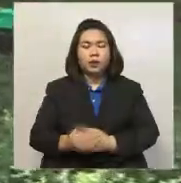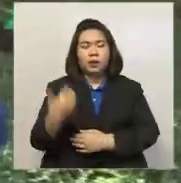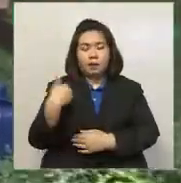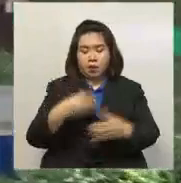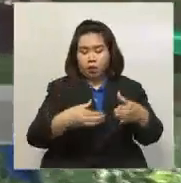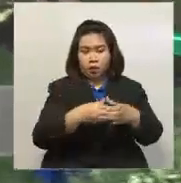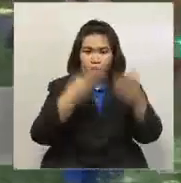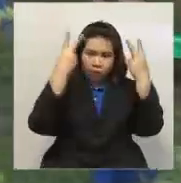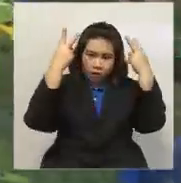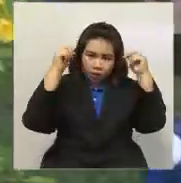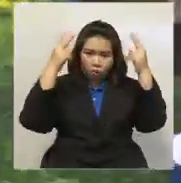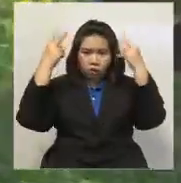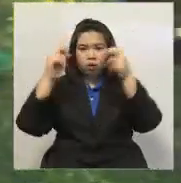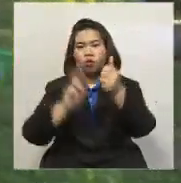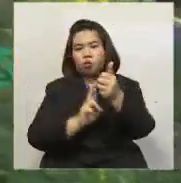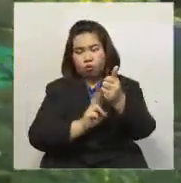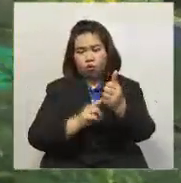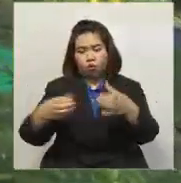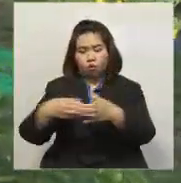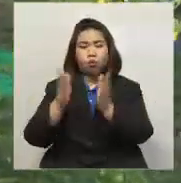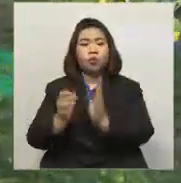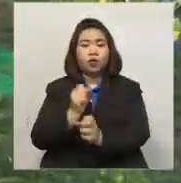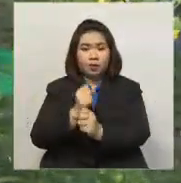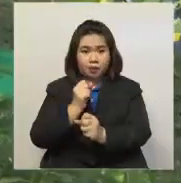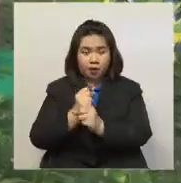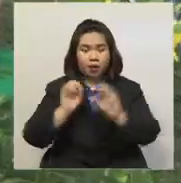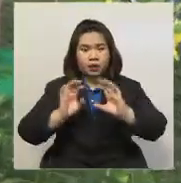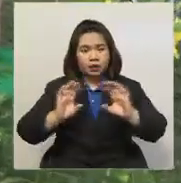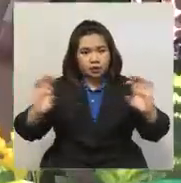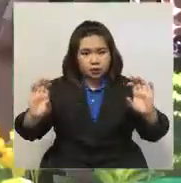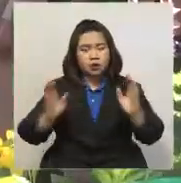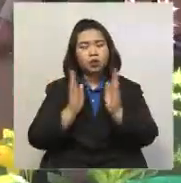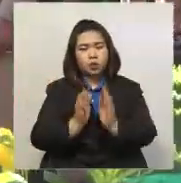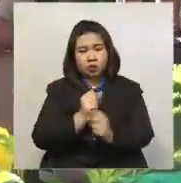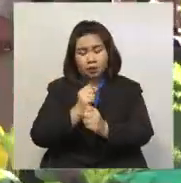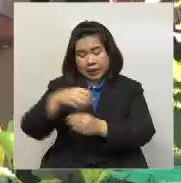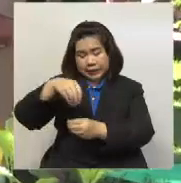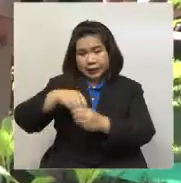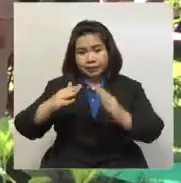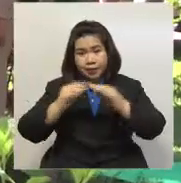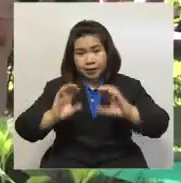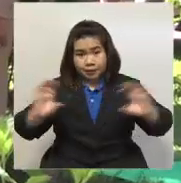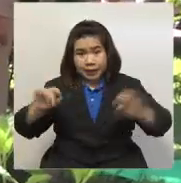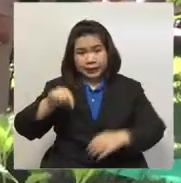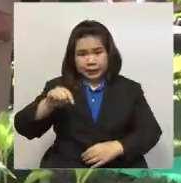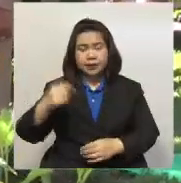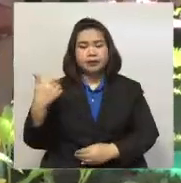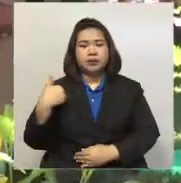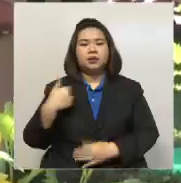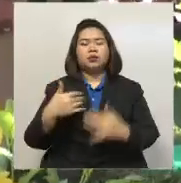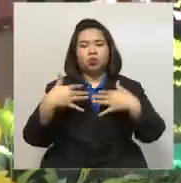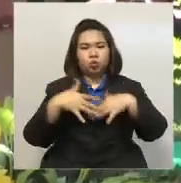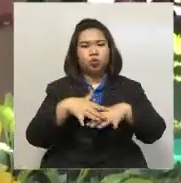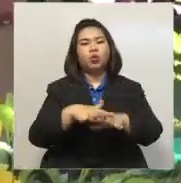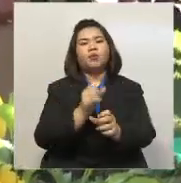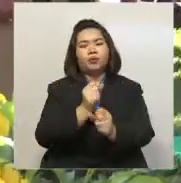กรัฐมนตรีรัฐมนตรีประจำสำนักนายกรัฐมนตรีข้าราชการและผู้ปฏิบัติงานภายในทำเนียบรัฐบาลร่วมกิ